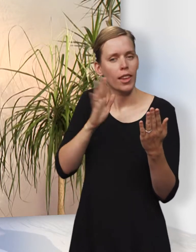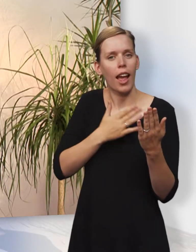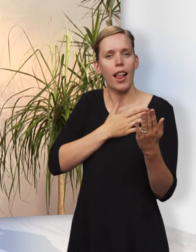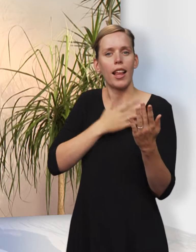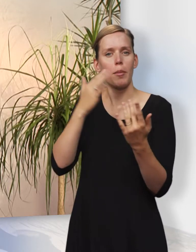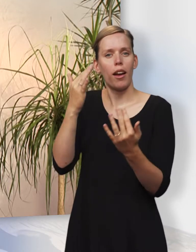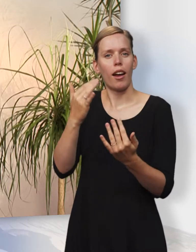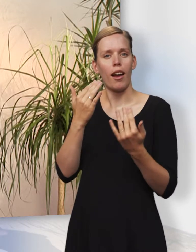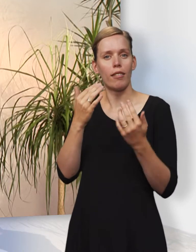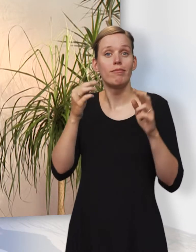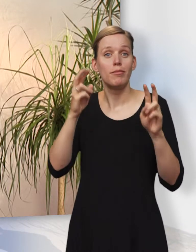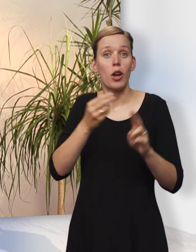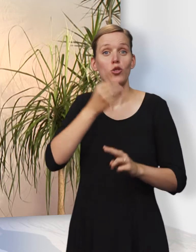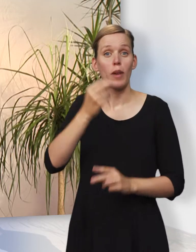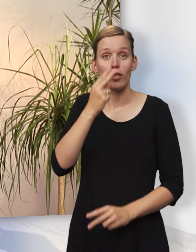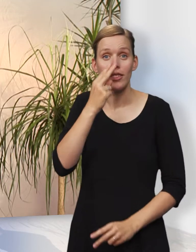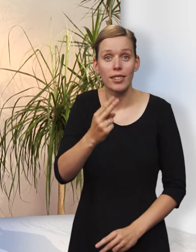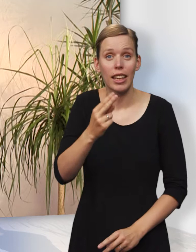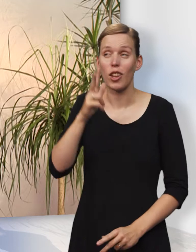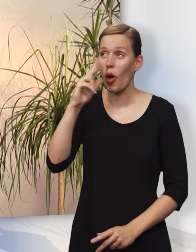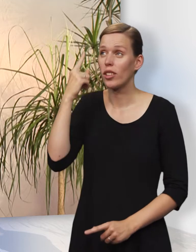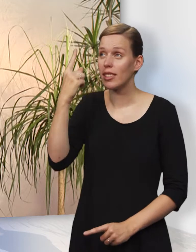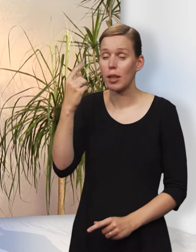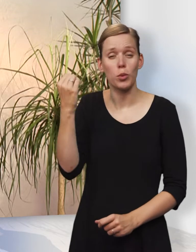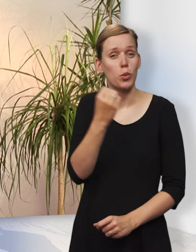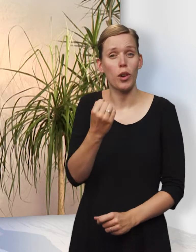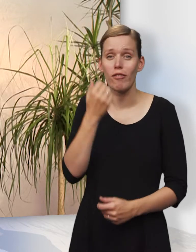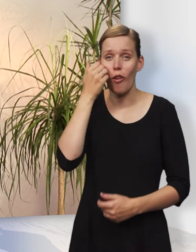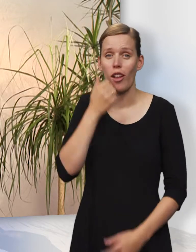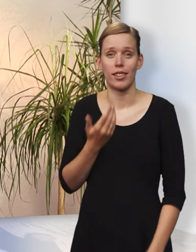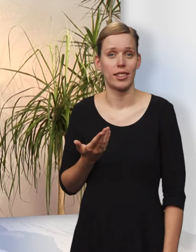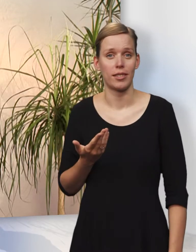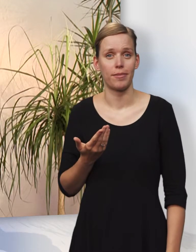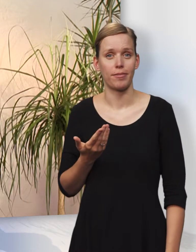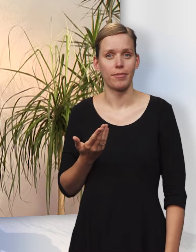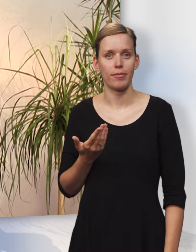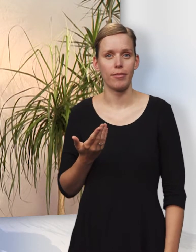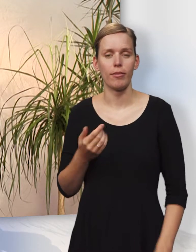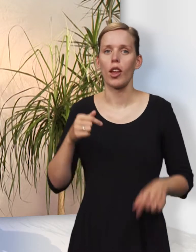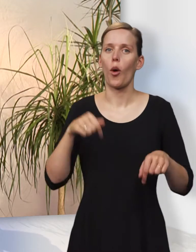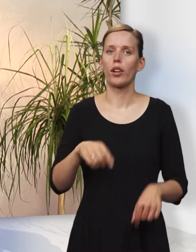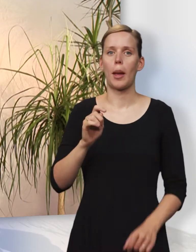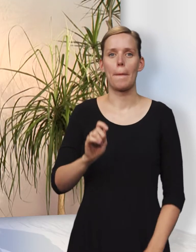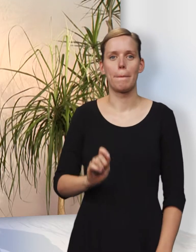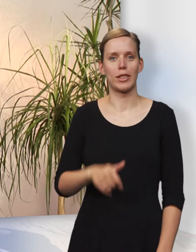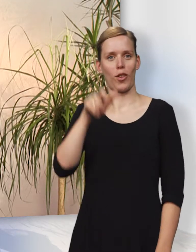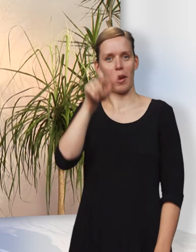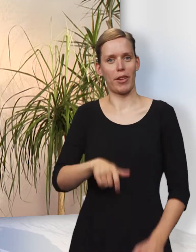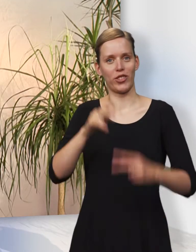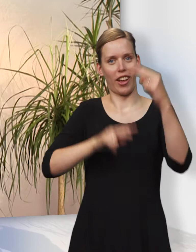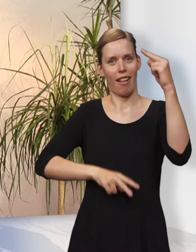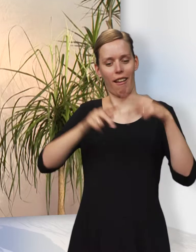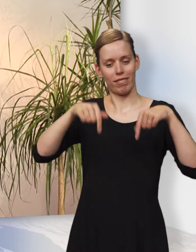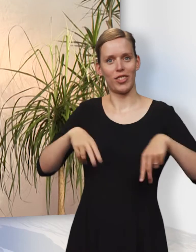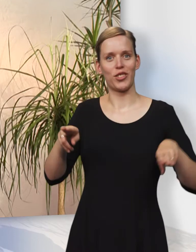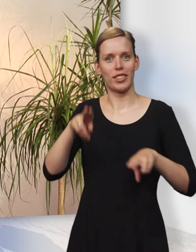kommen. Schmecket und sehet, wie freundlich der Herr ist. Freuen Sie sich heute auf einen ganz besonderen Menschen in der Stunde